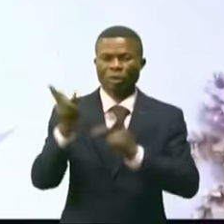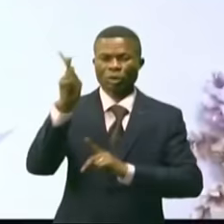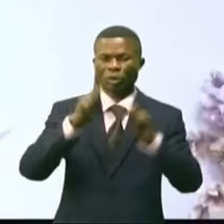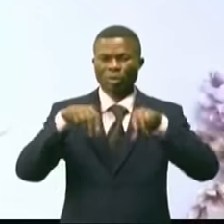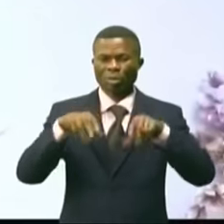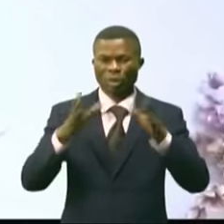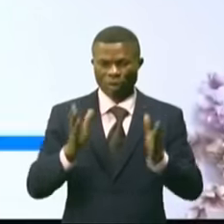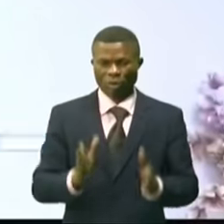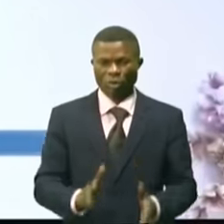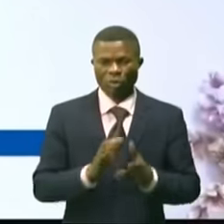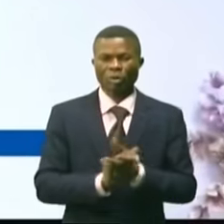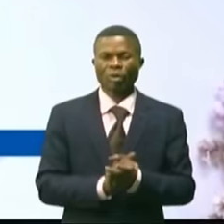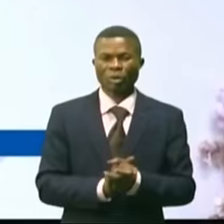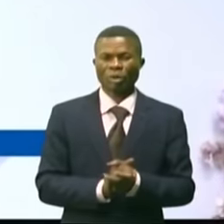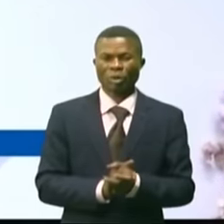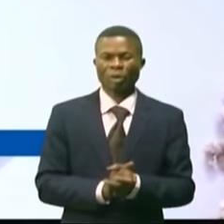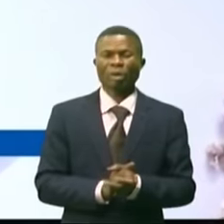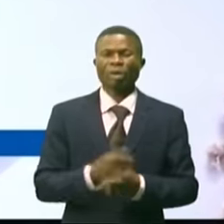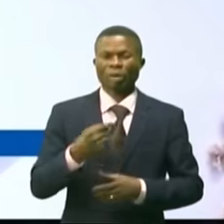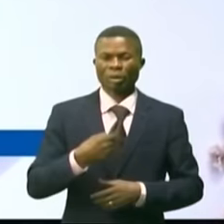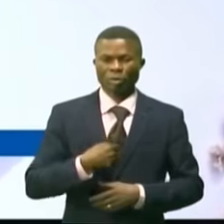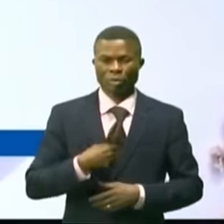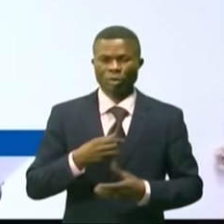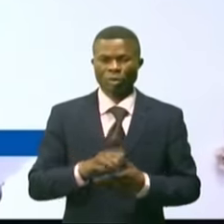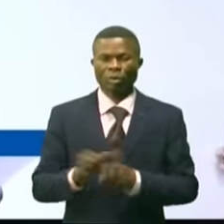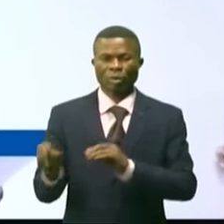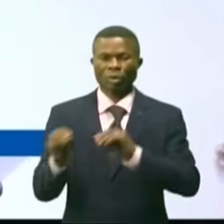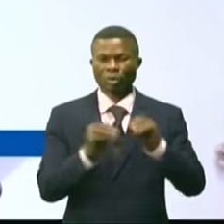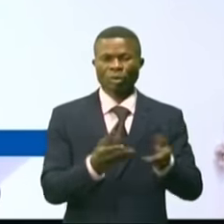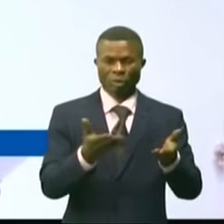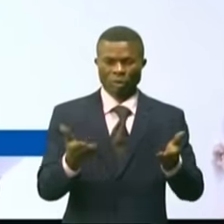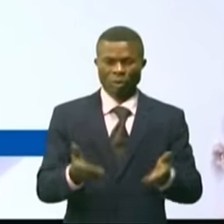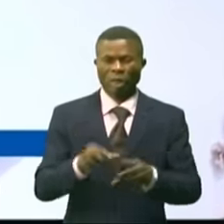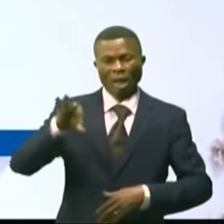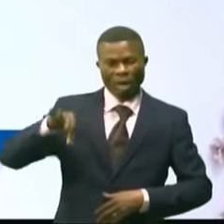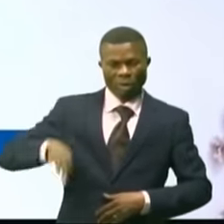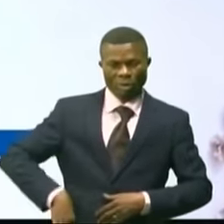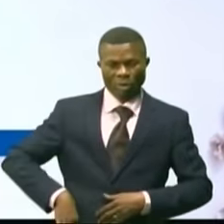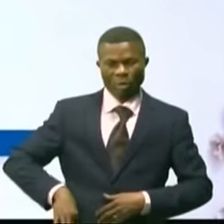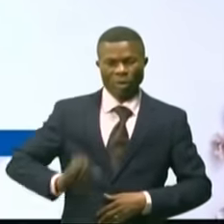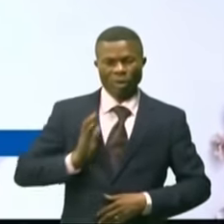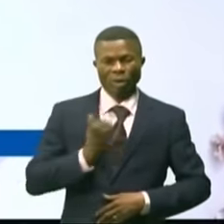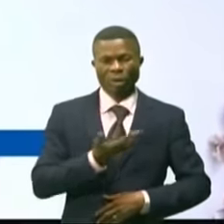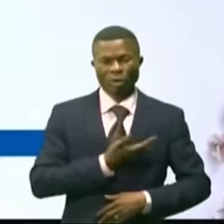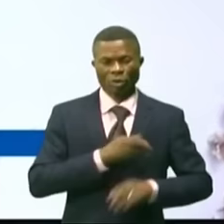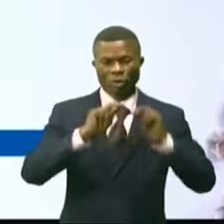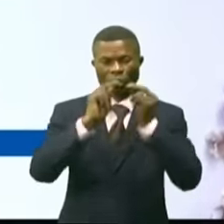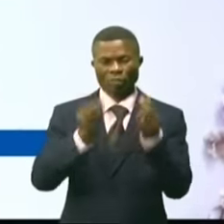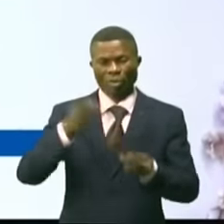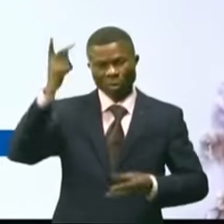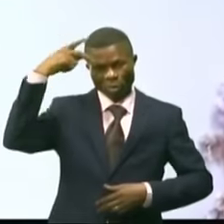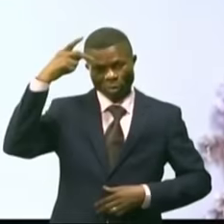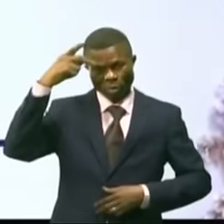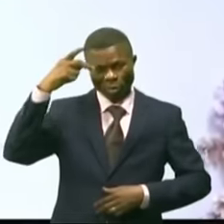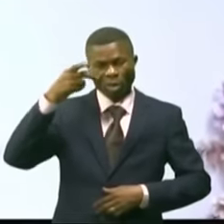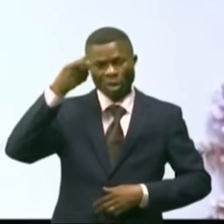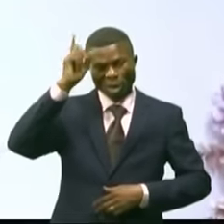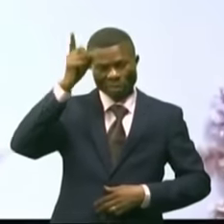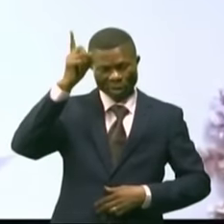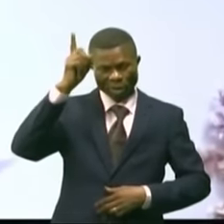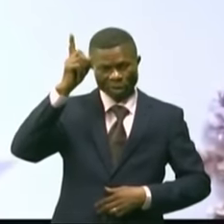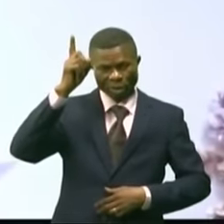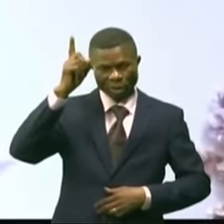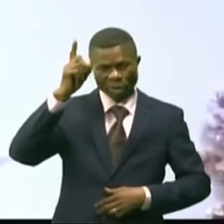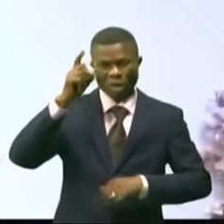population un grand effort et placer l'intérêt de notre famille politique avant toute chose